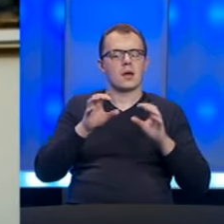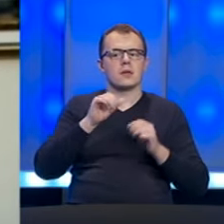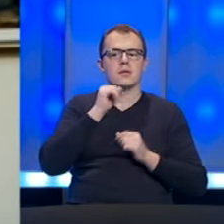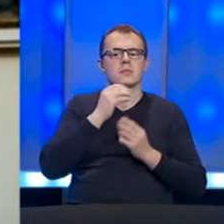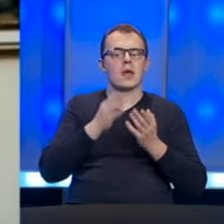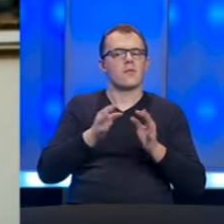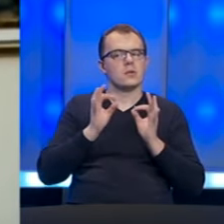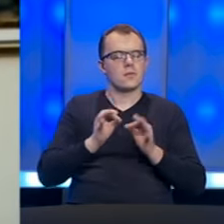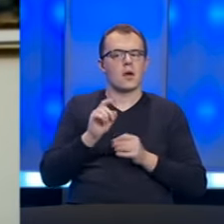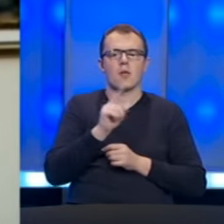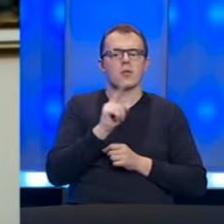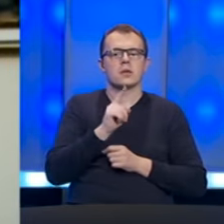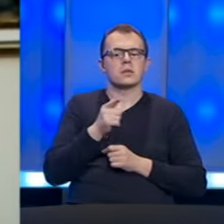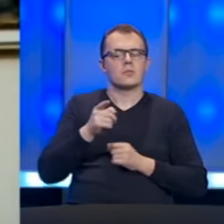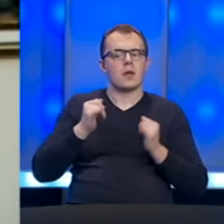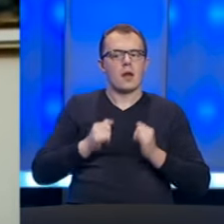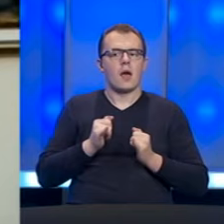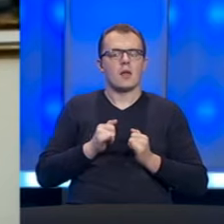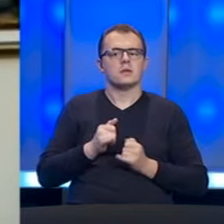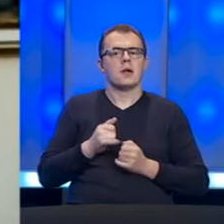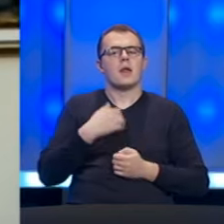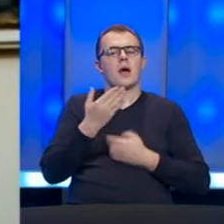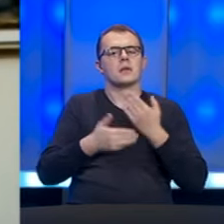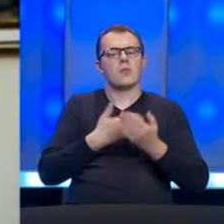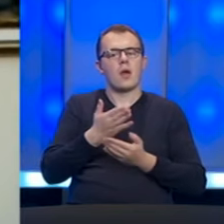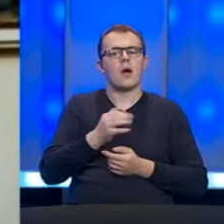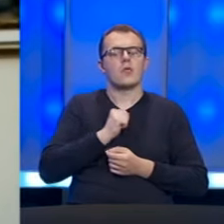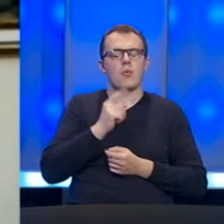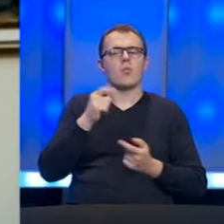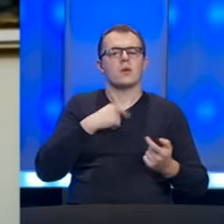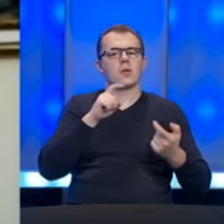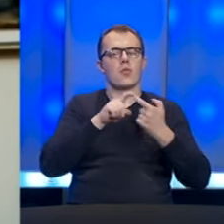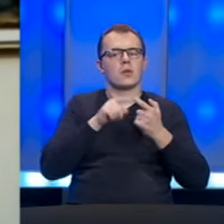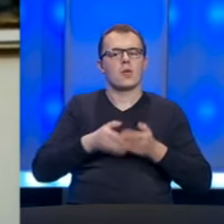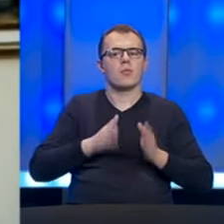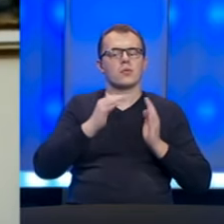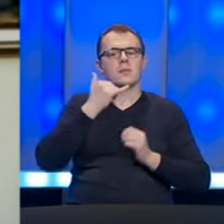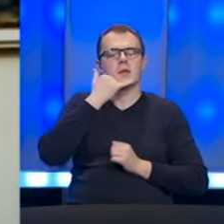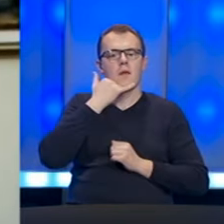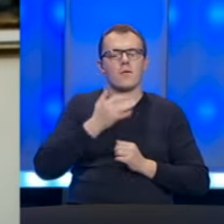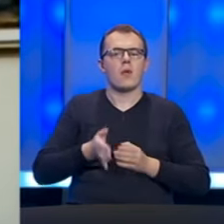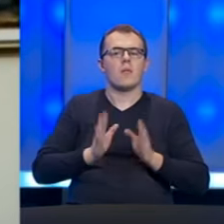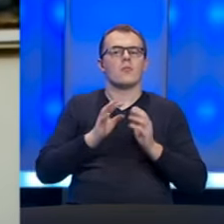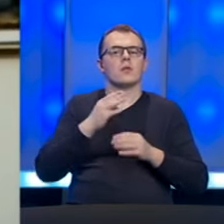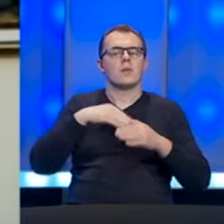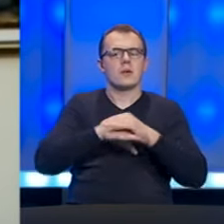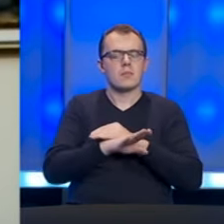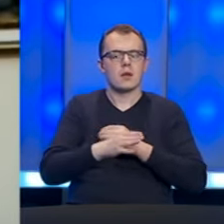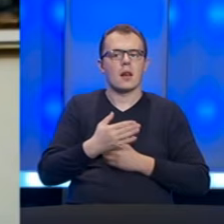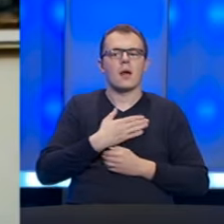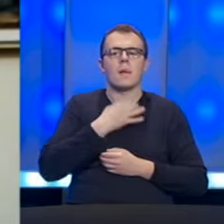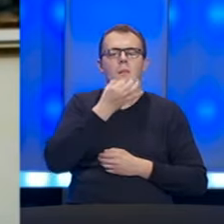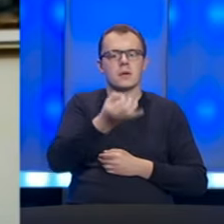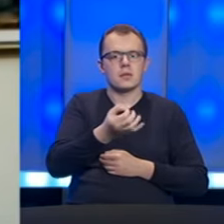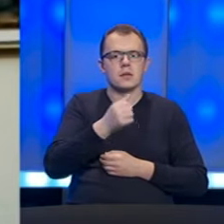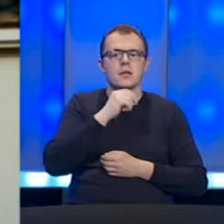evo, svakako mi smo im i dan danas na raspolaganju, mogu nas kontaktirati putem telefona, putem e-maila, postaviti svoje